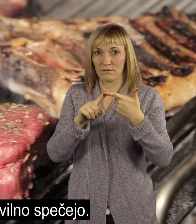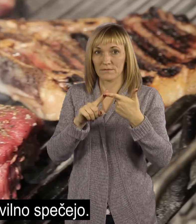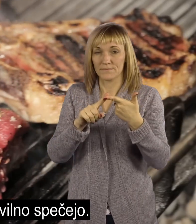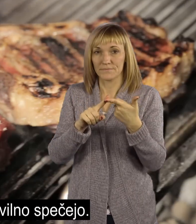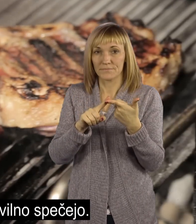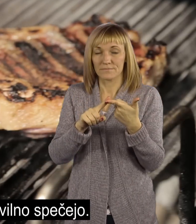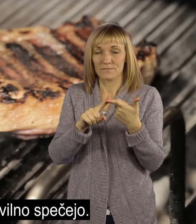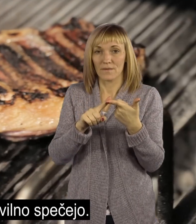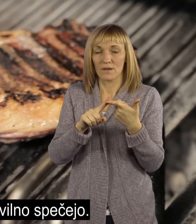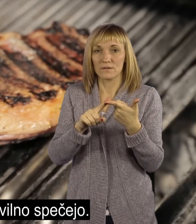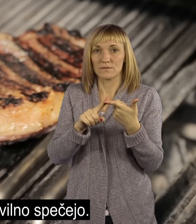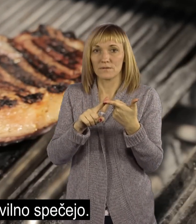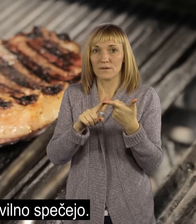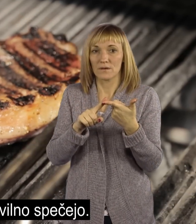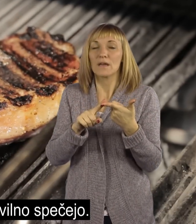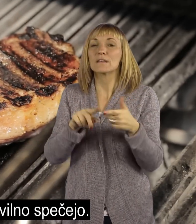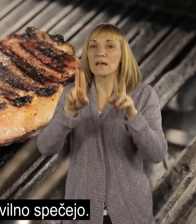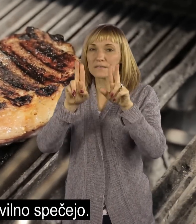ogenj